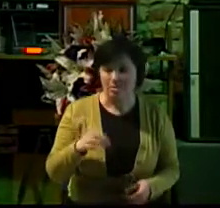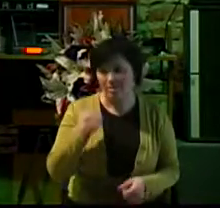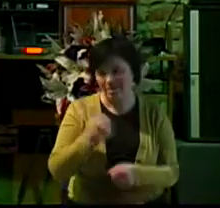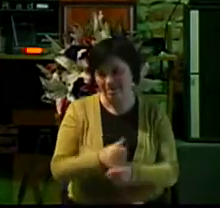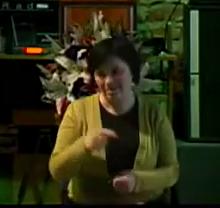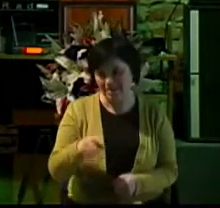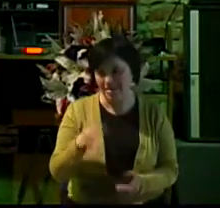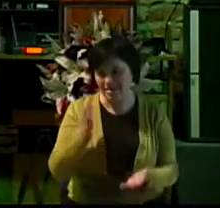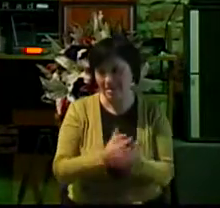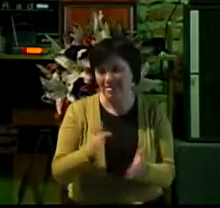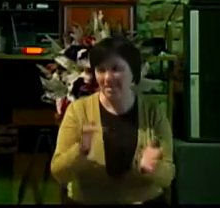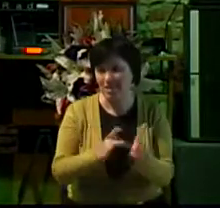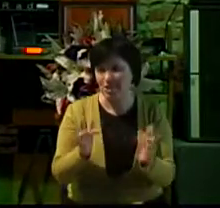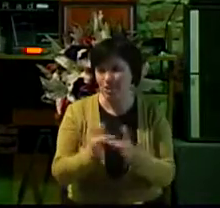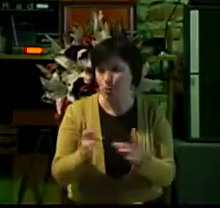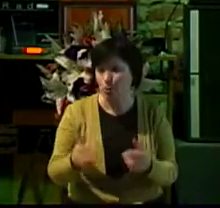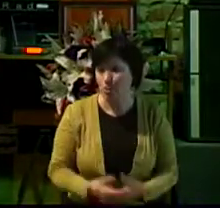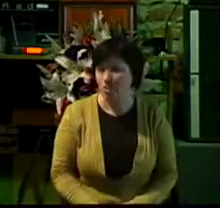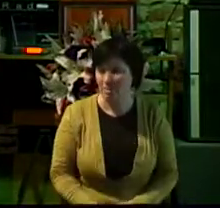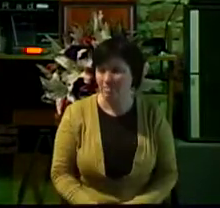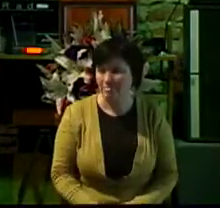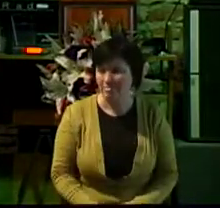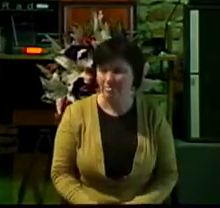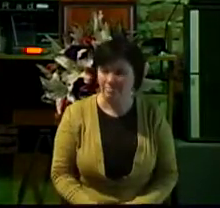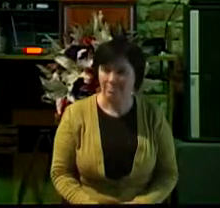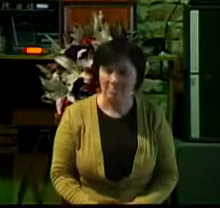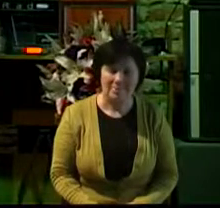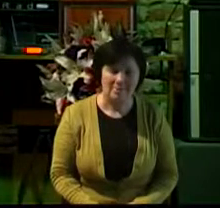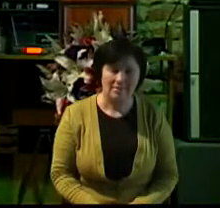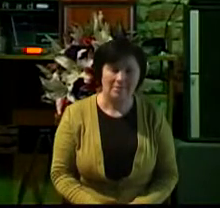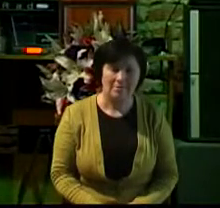что видит и знает Бог, это лучшее.